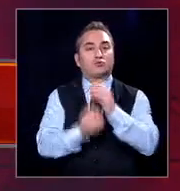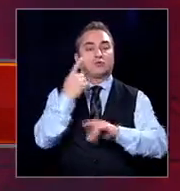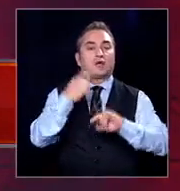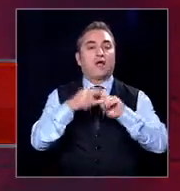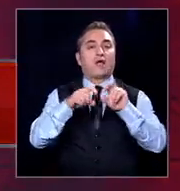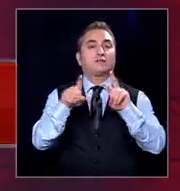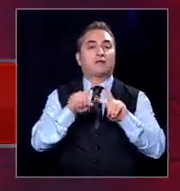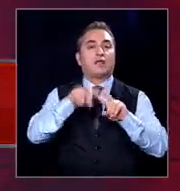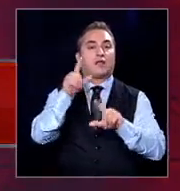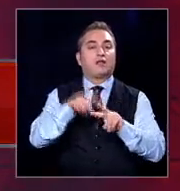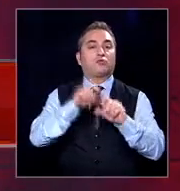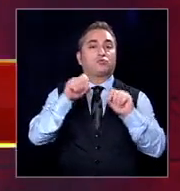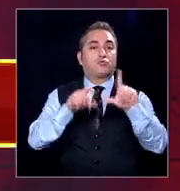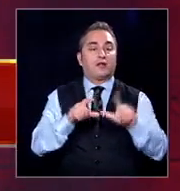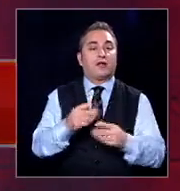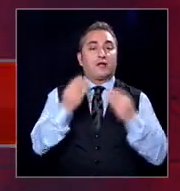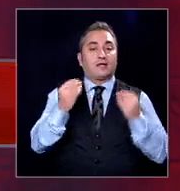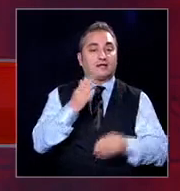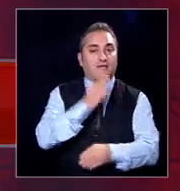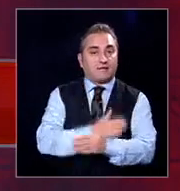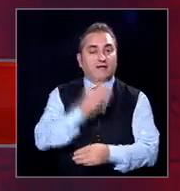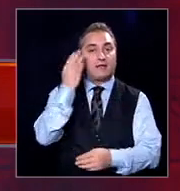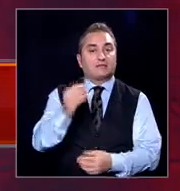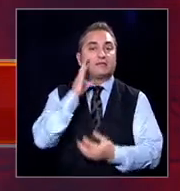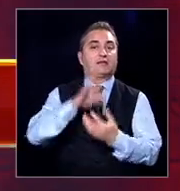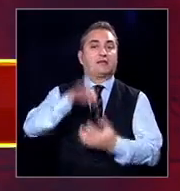Yücel diyor ki iyi vatandaş, iyi insan kitabında...